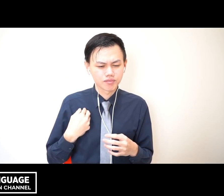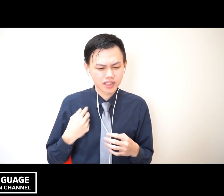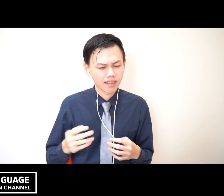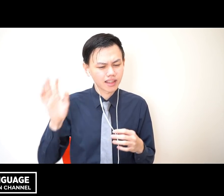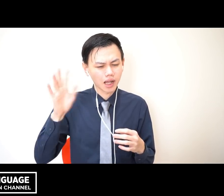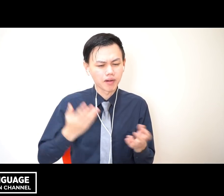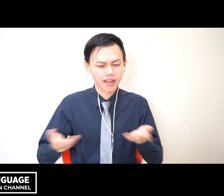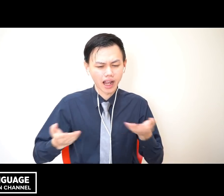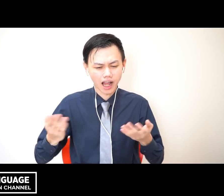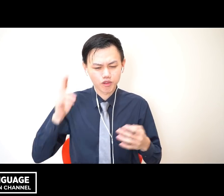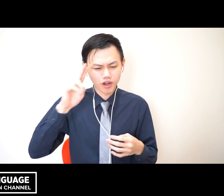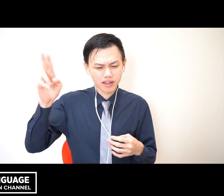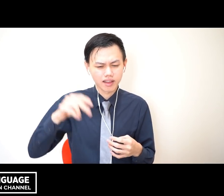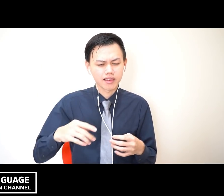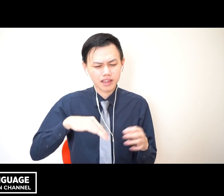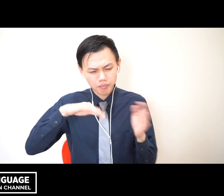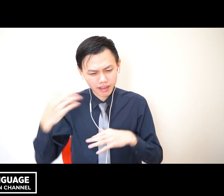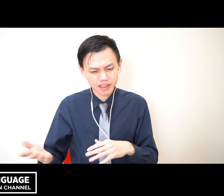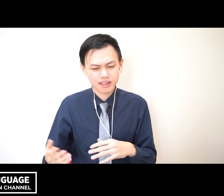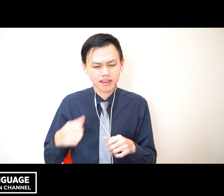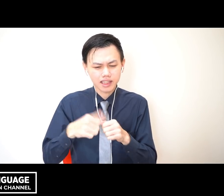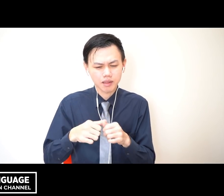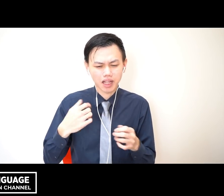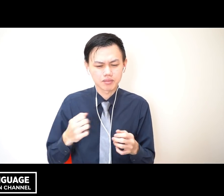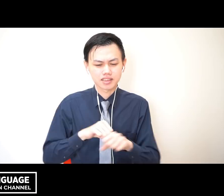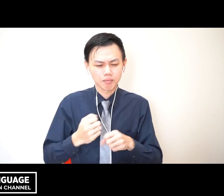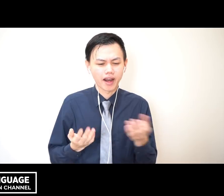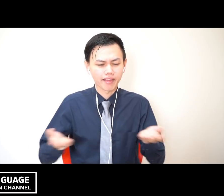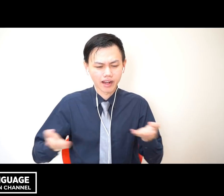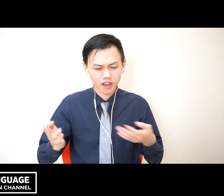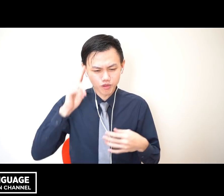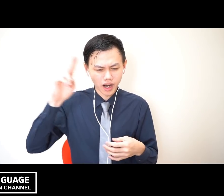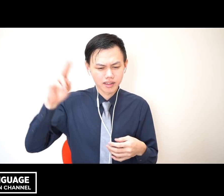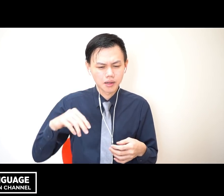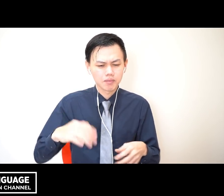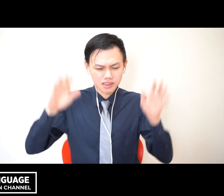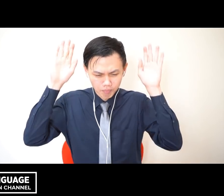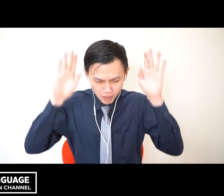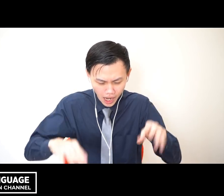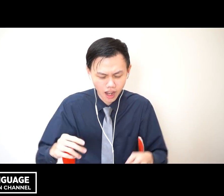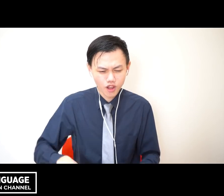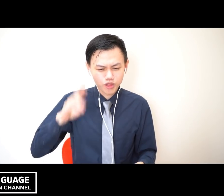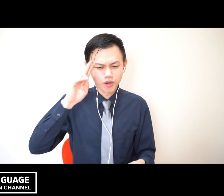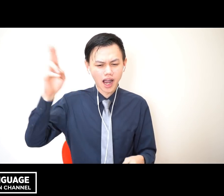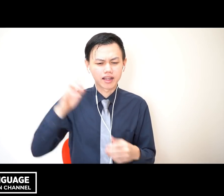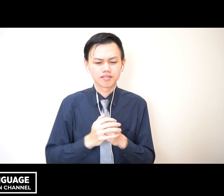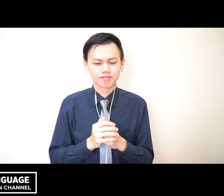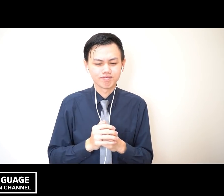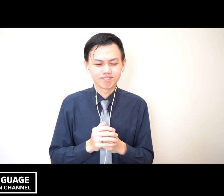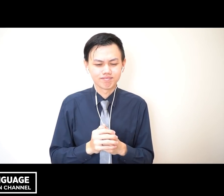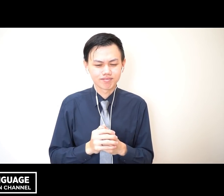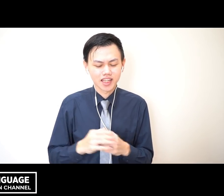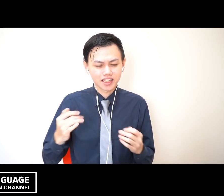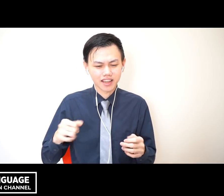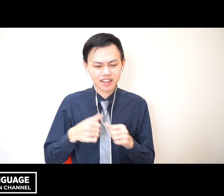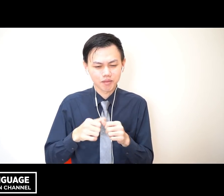penderitaan manusia, apapun itu, tidak menyangkal bahwa Tuhan kita adalah Tuhan yang baik dan Dia